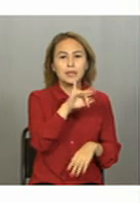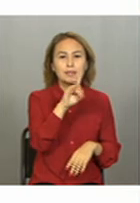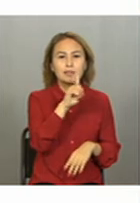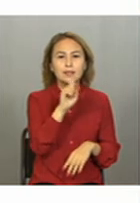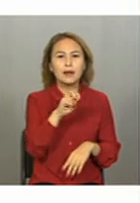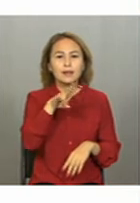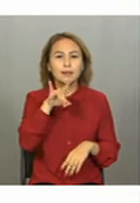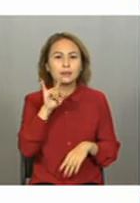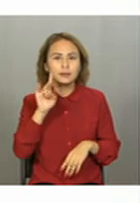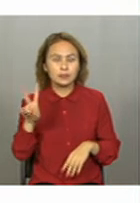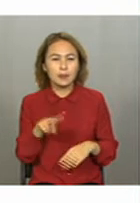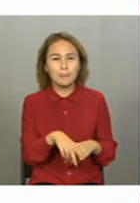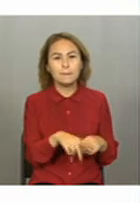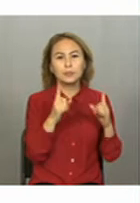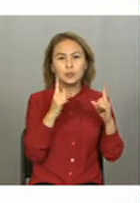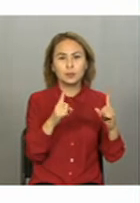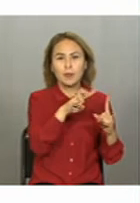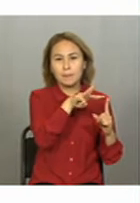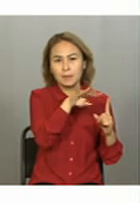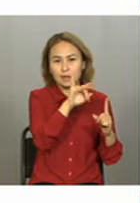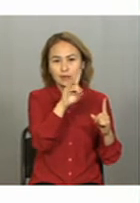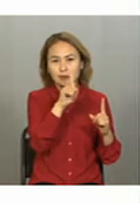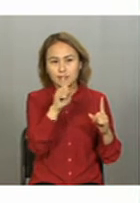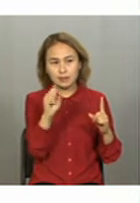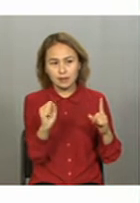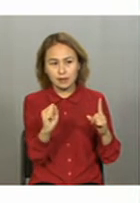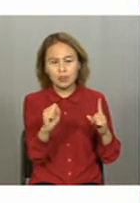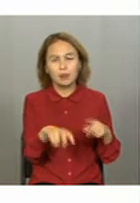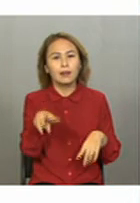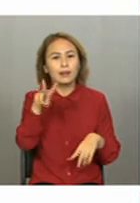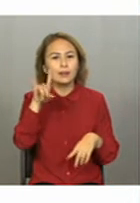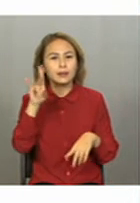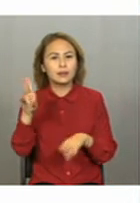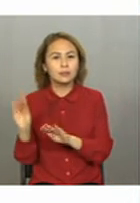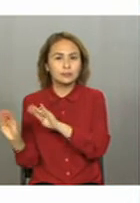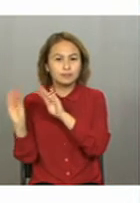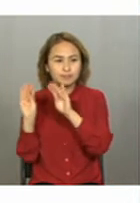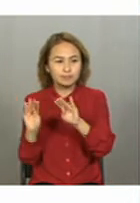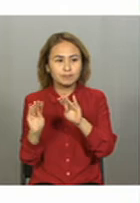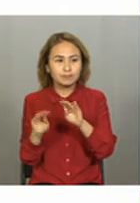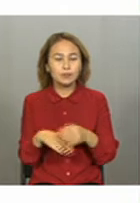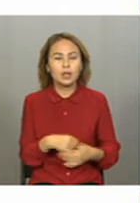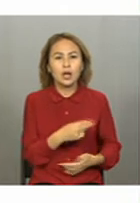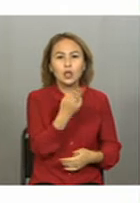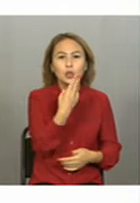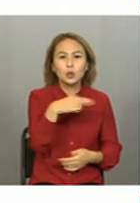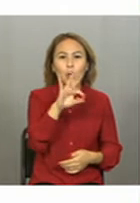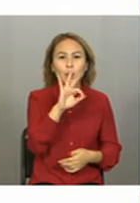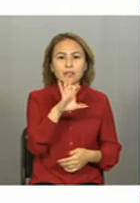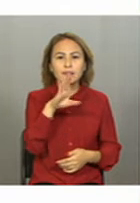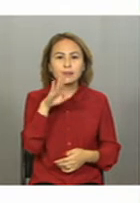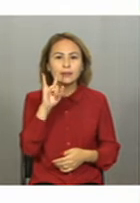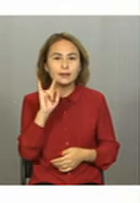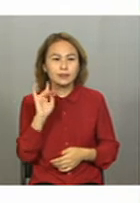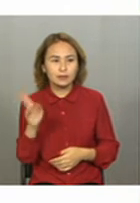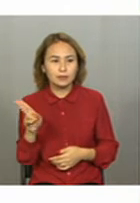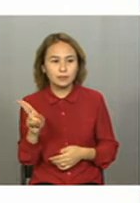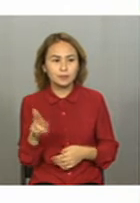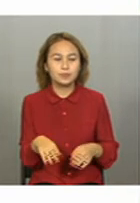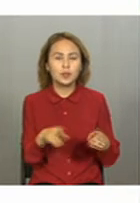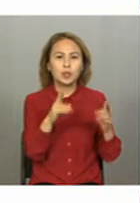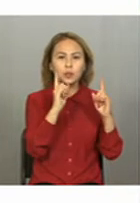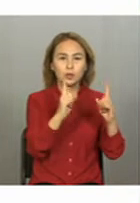Мұрзалық түбірі – мұрза, лық, жұрнақ. Достық